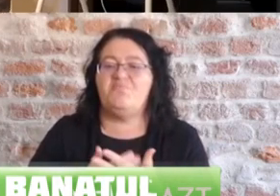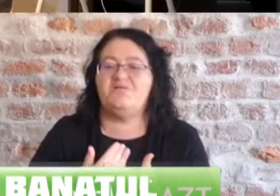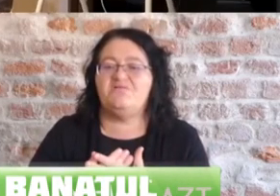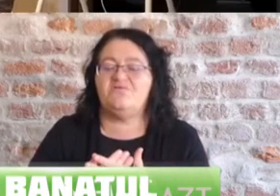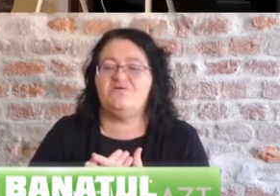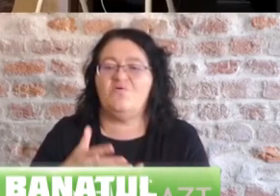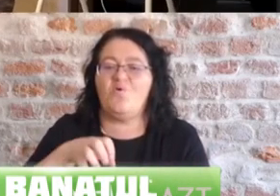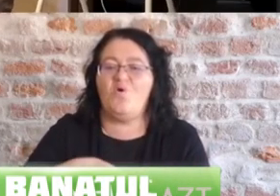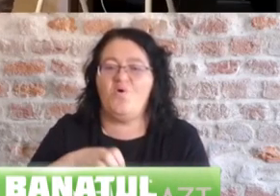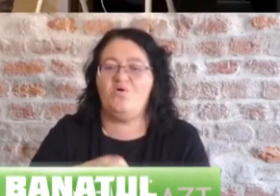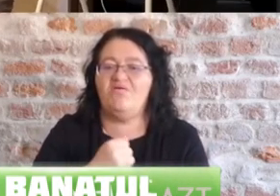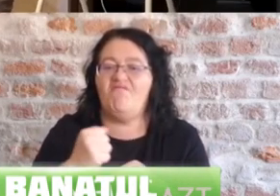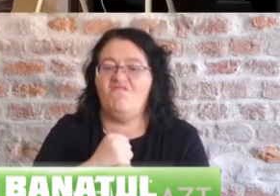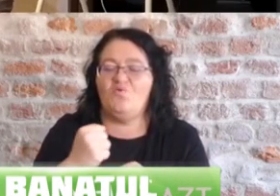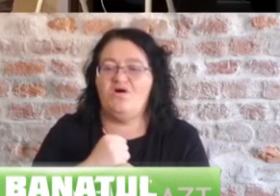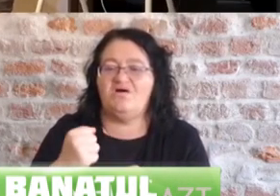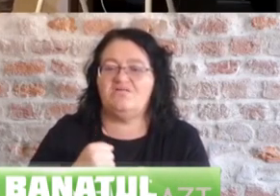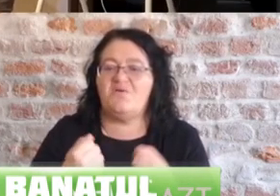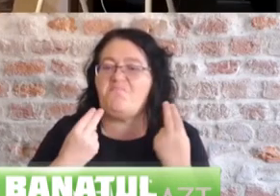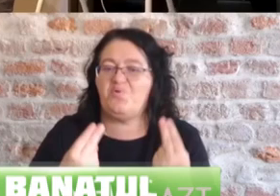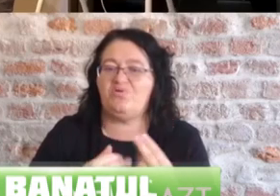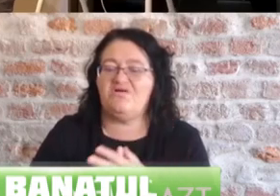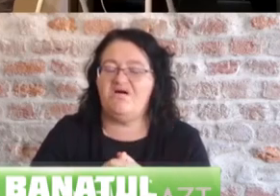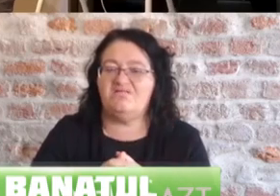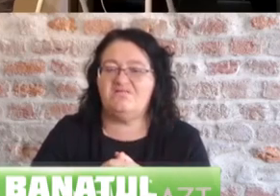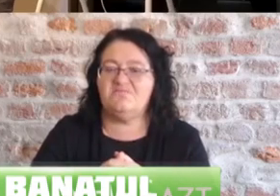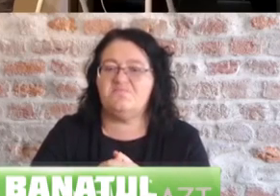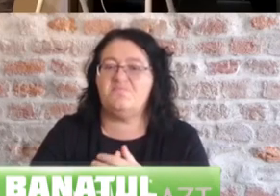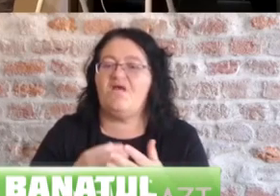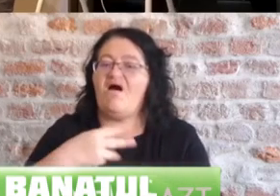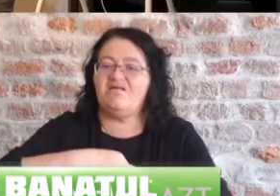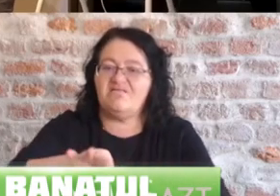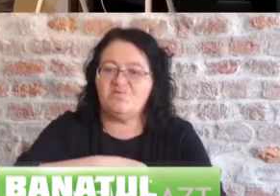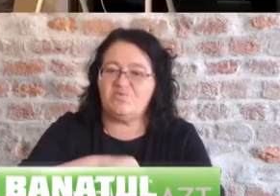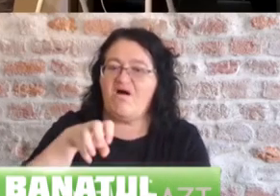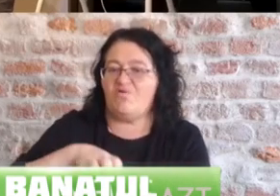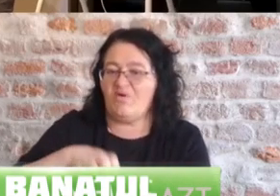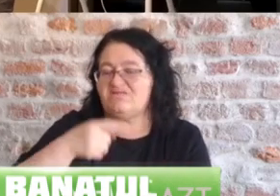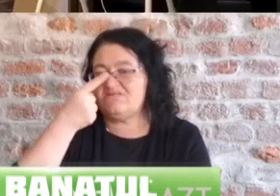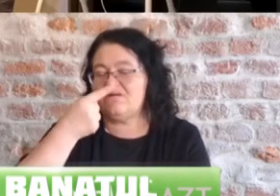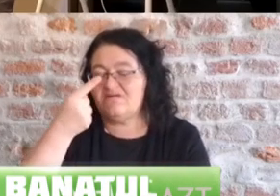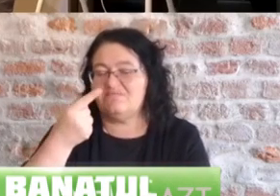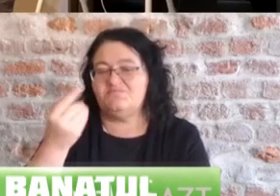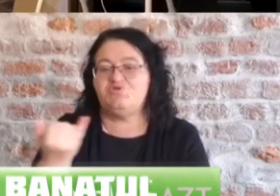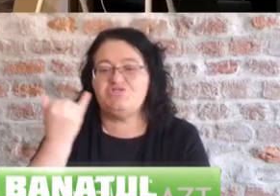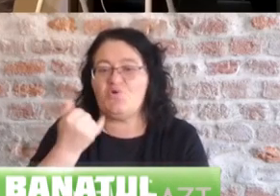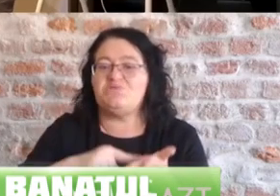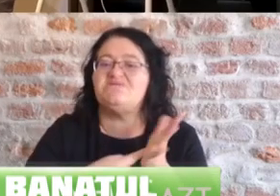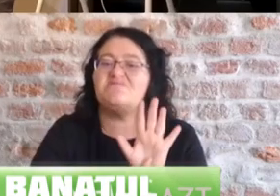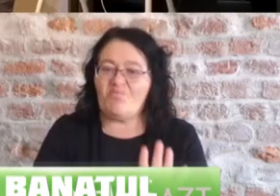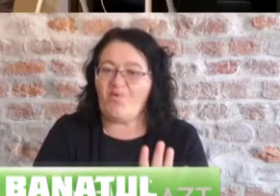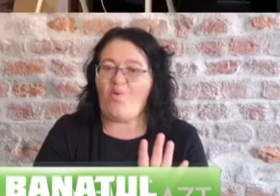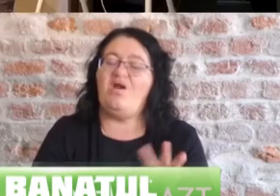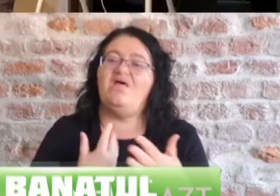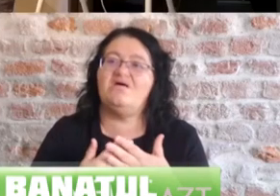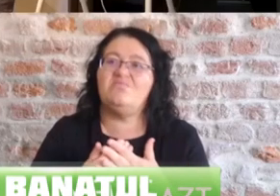că e un loc extrem de important, arhitectural, urbanistic, istoric, dar mai ales simbolic și mai